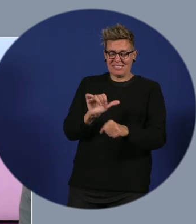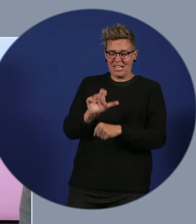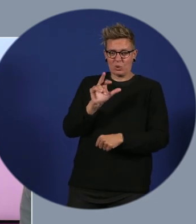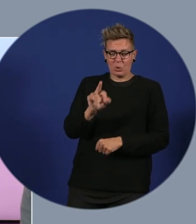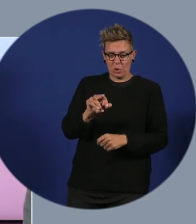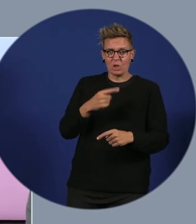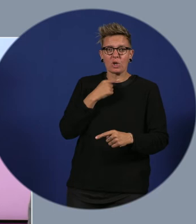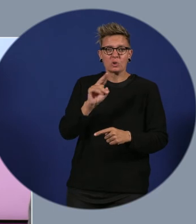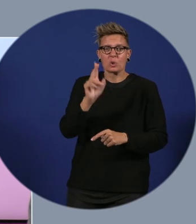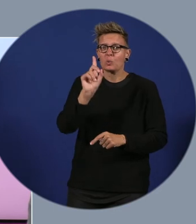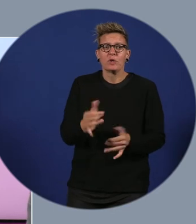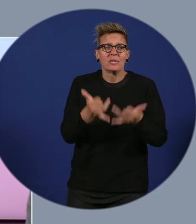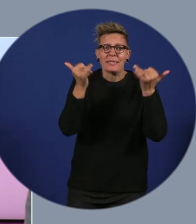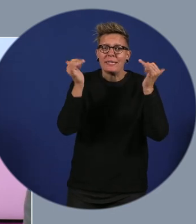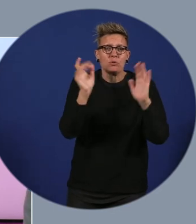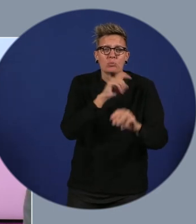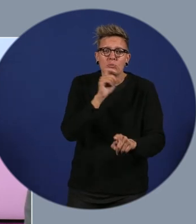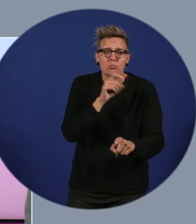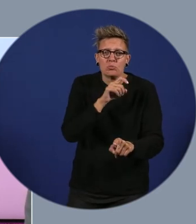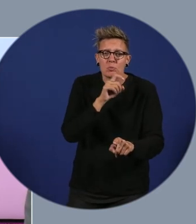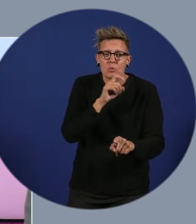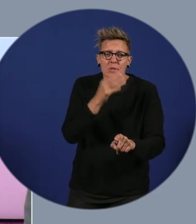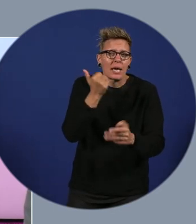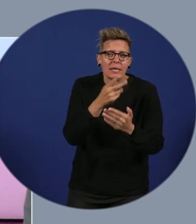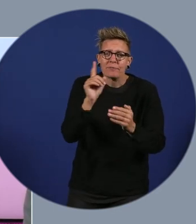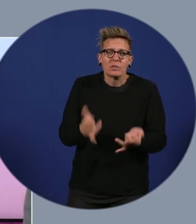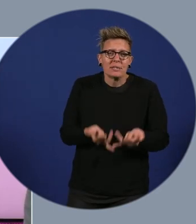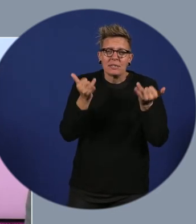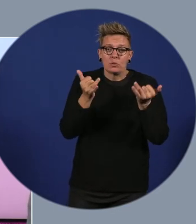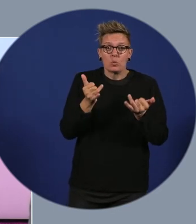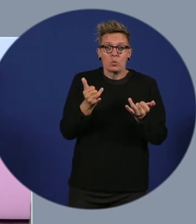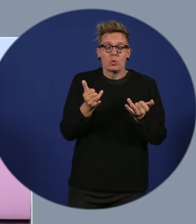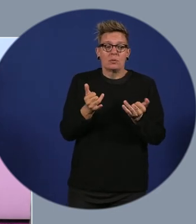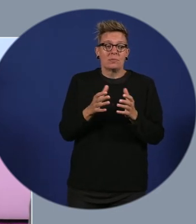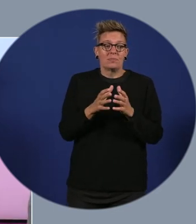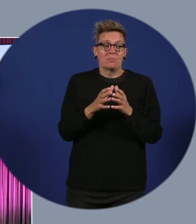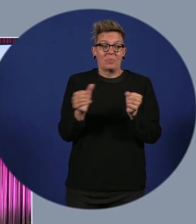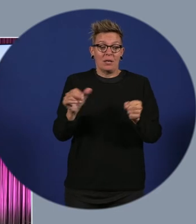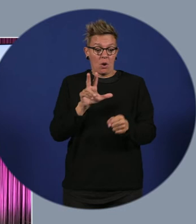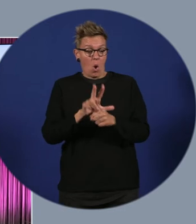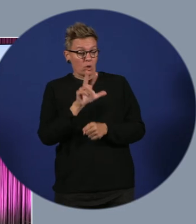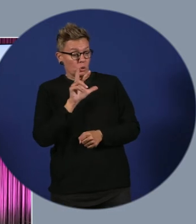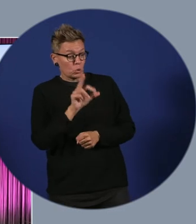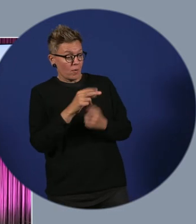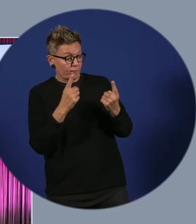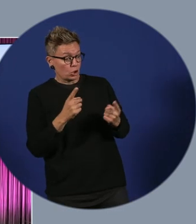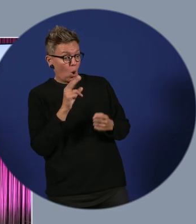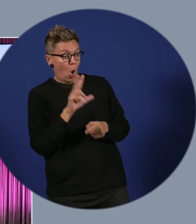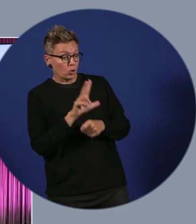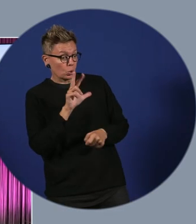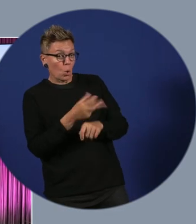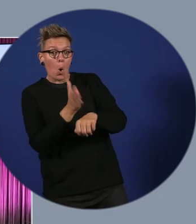få rösta? Jag klarar inte av det. Men man kompetenstestar ingen över 18 på rösträtten. Nej. Det